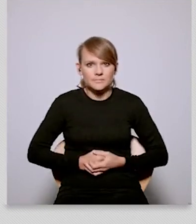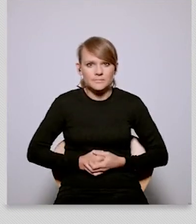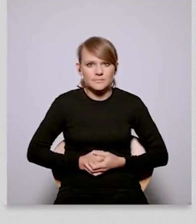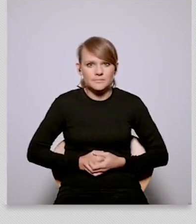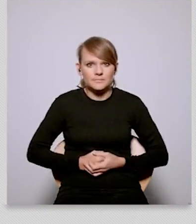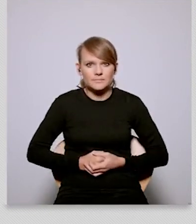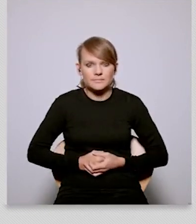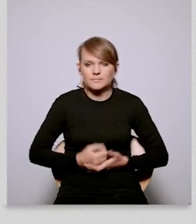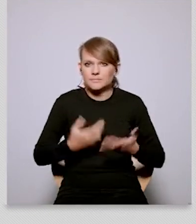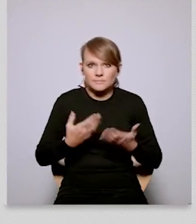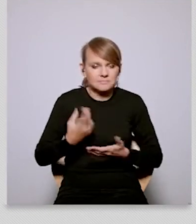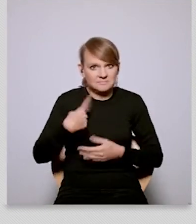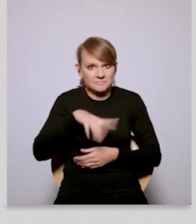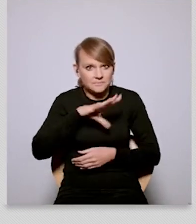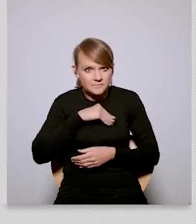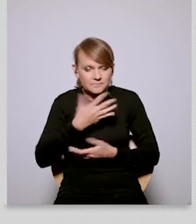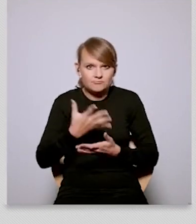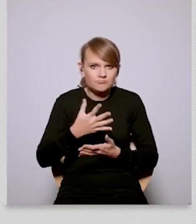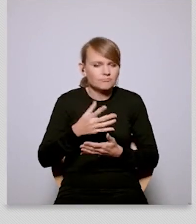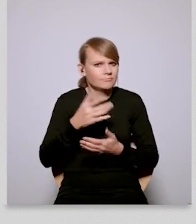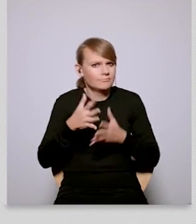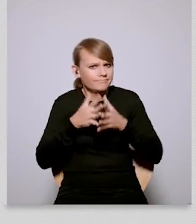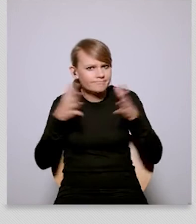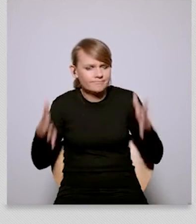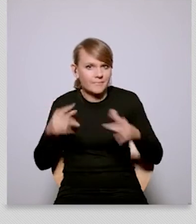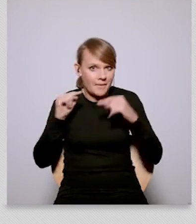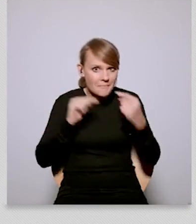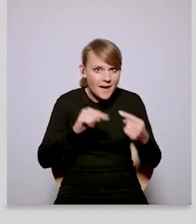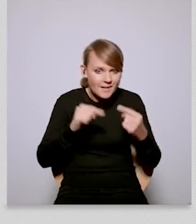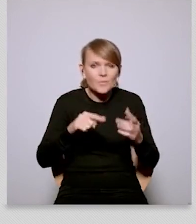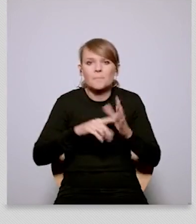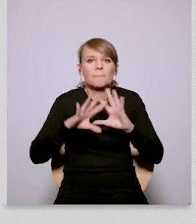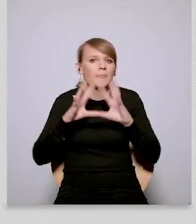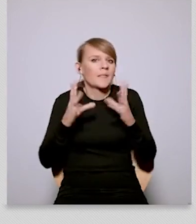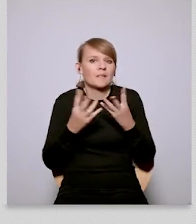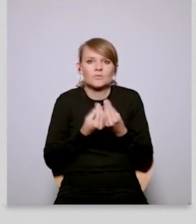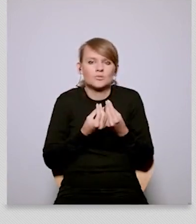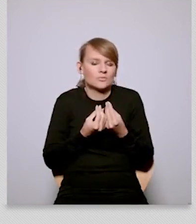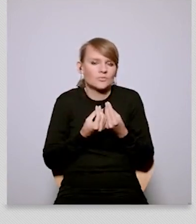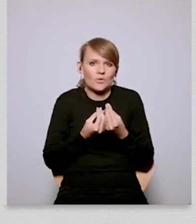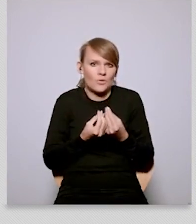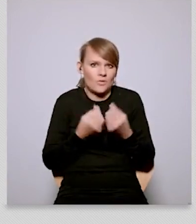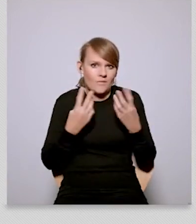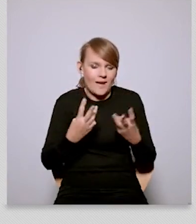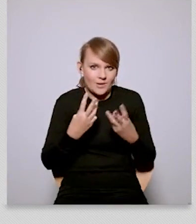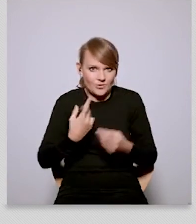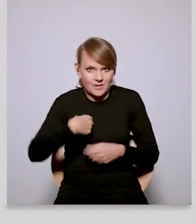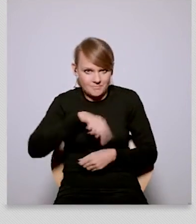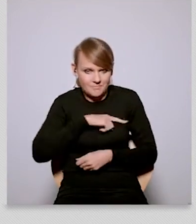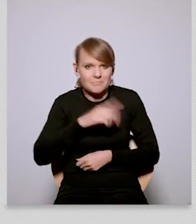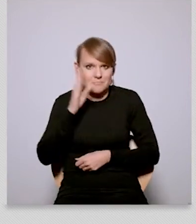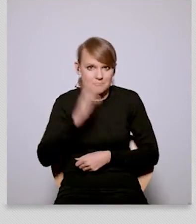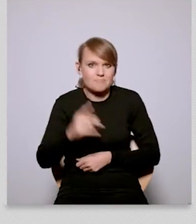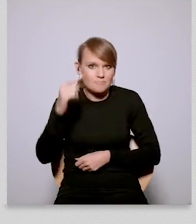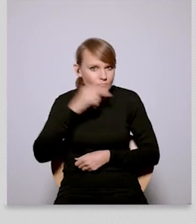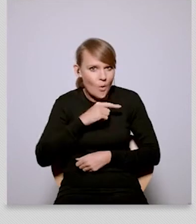takiej szerokiej debaty to wszystko zależy od nas czy będziemy w stanie działać jako jednolity blok czy będziemy w